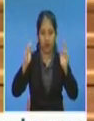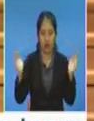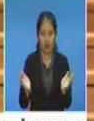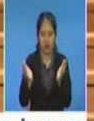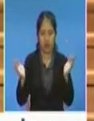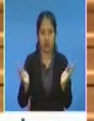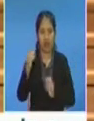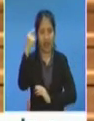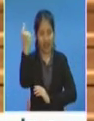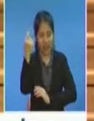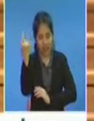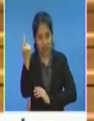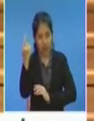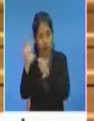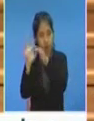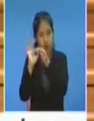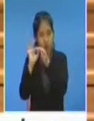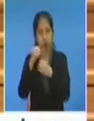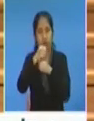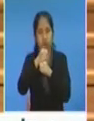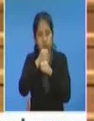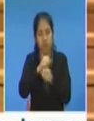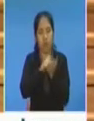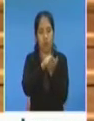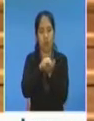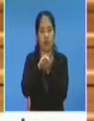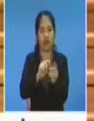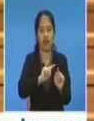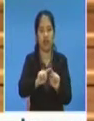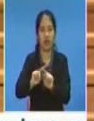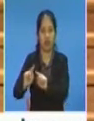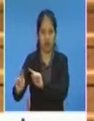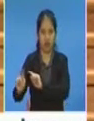ผู้สูงวัยสำหรับการให้บริการกับผู้สูงวัย